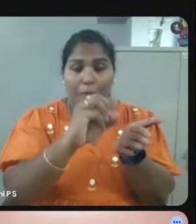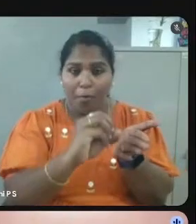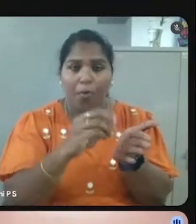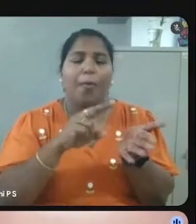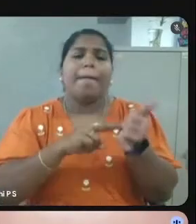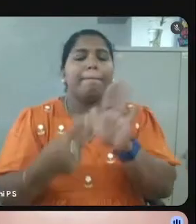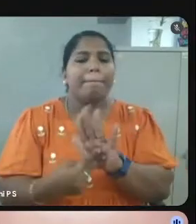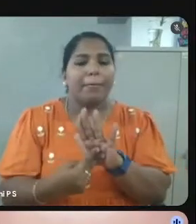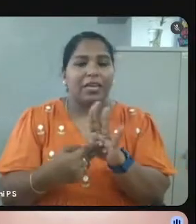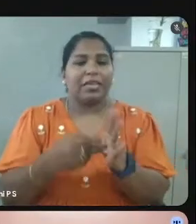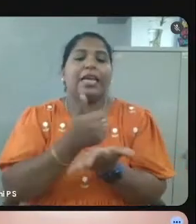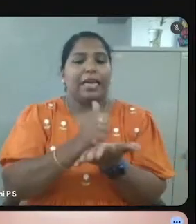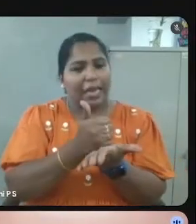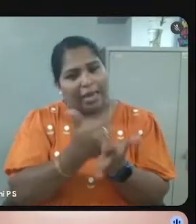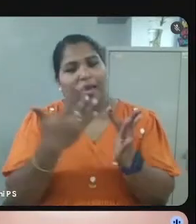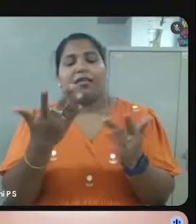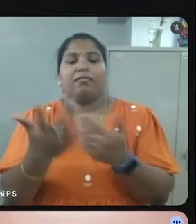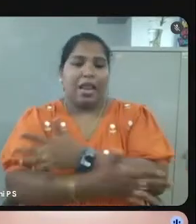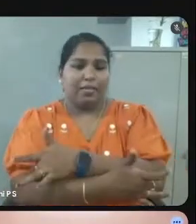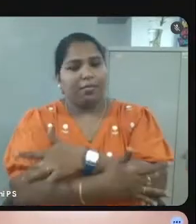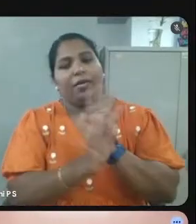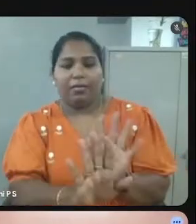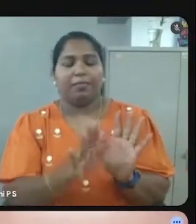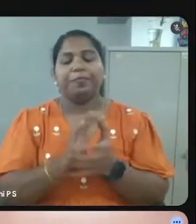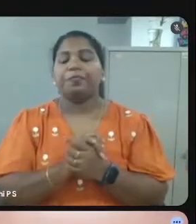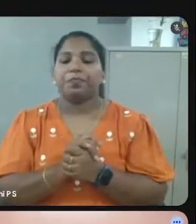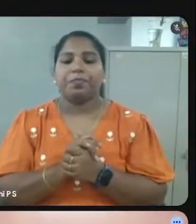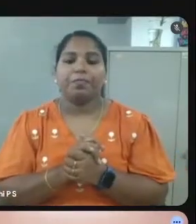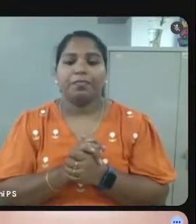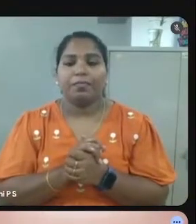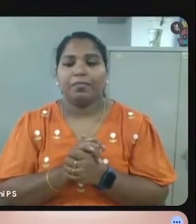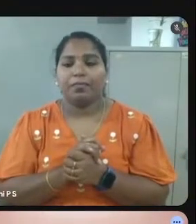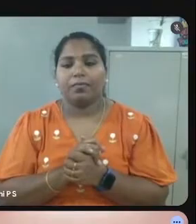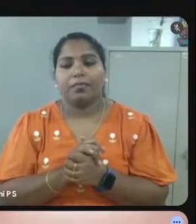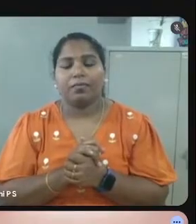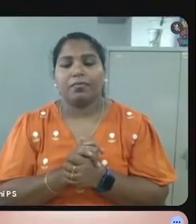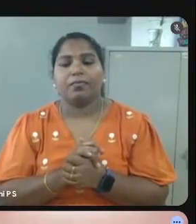ആണ്. ഇതാണ് ഹ്യൂമൻ സെക്ഷുവൽ ആക്ടിവിറ്റി എന്ന് പറയുന്നത്.